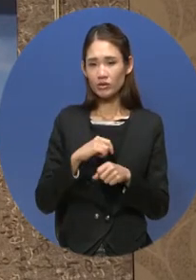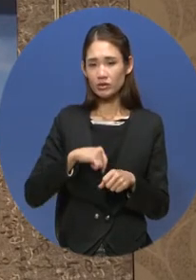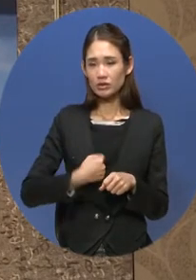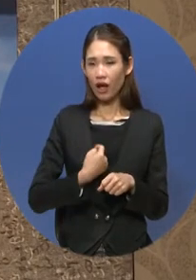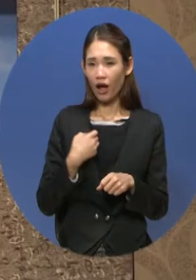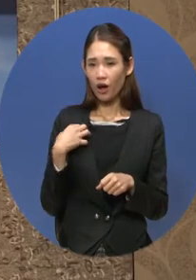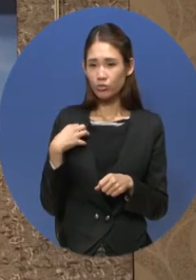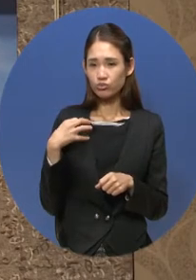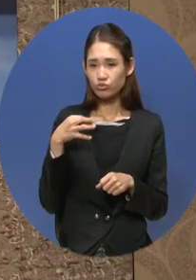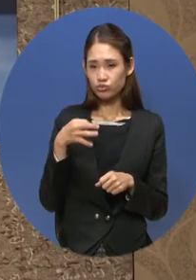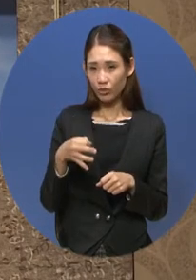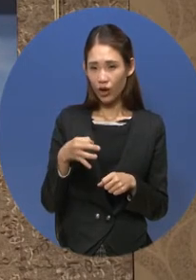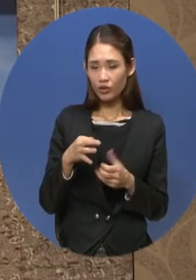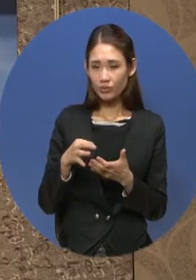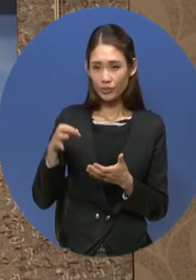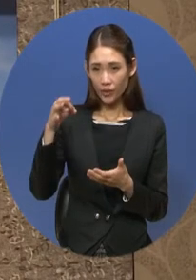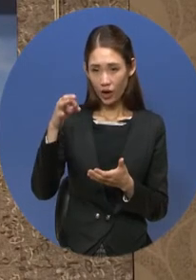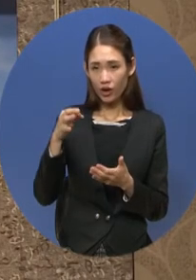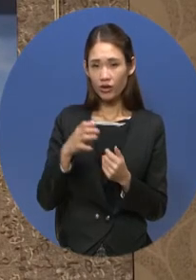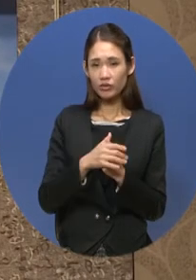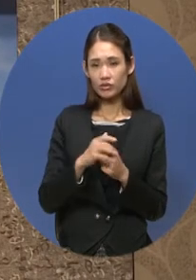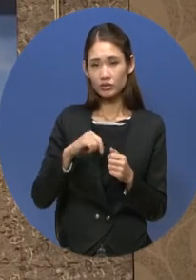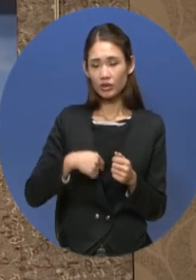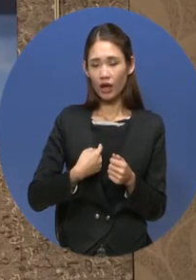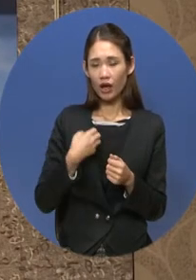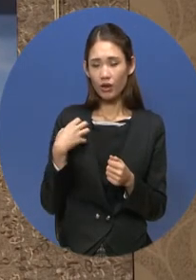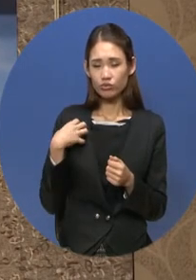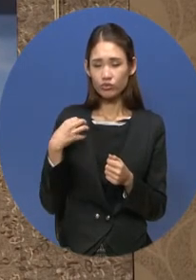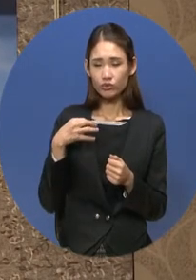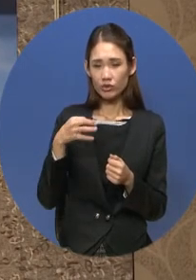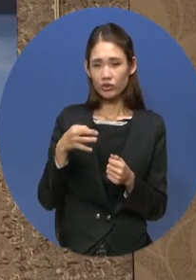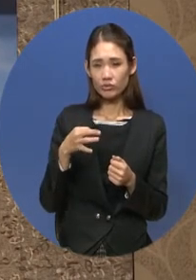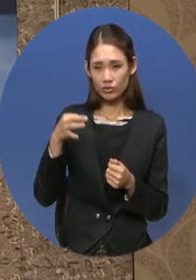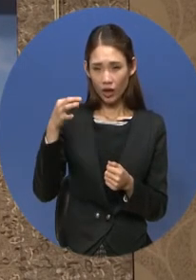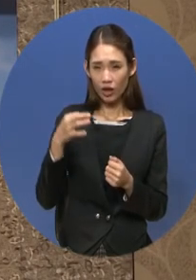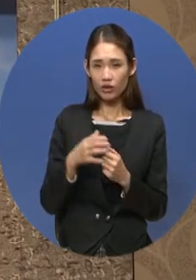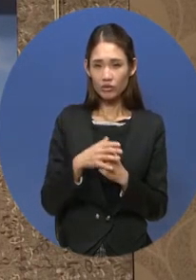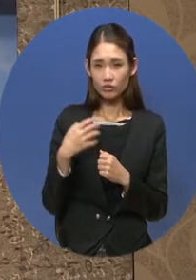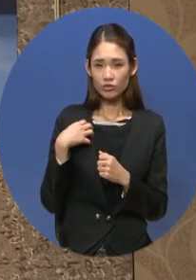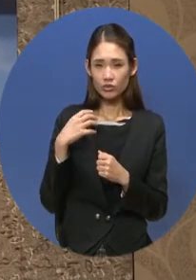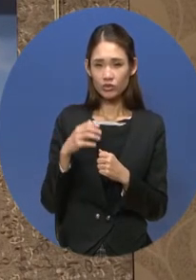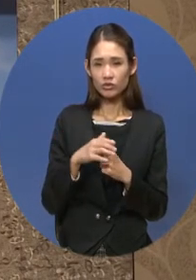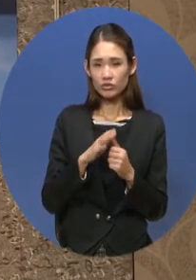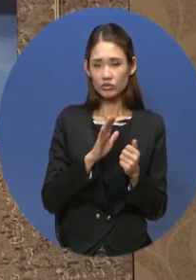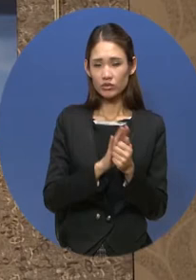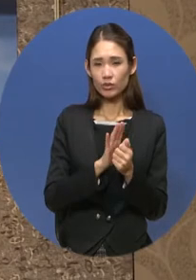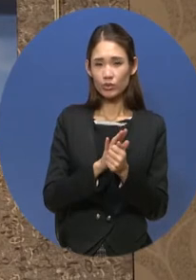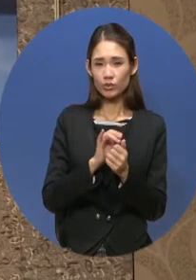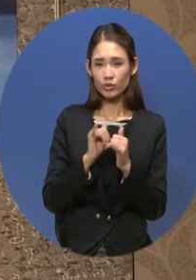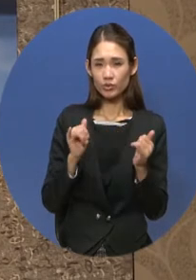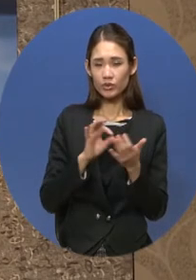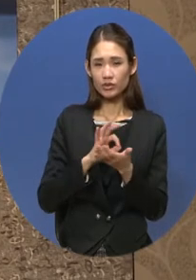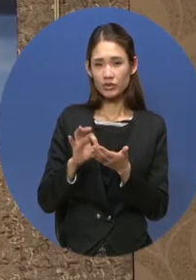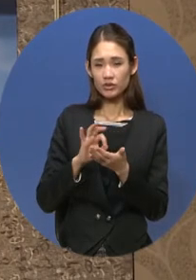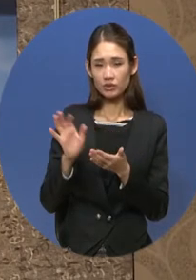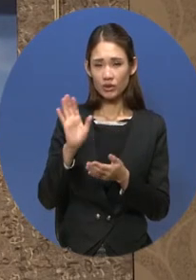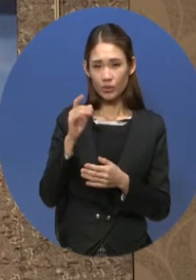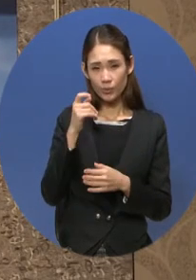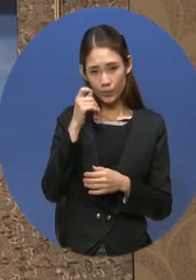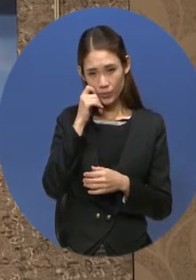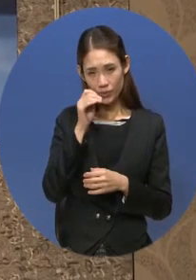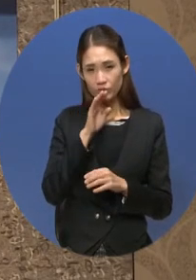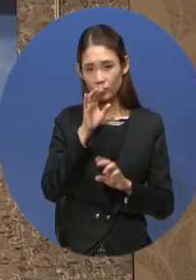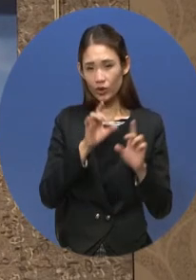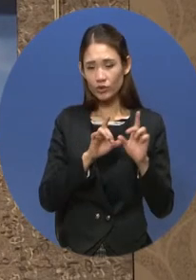자부담금이 높아져서 자부담금이 너무 높아지니까 부담이 돼서 산모 도우미를 쓸 수가 없었다라는 네. 그런